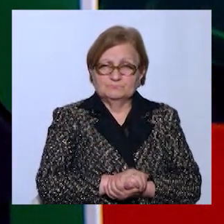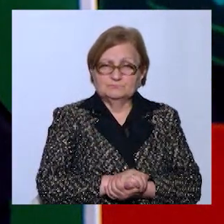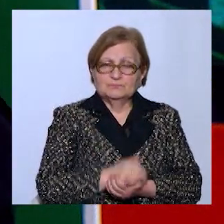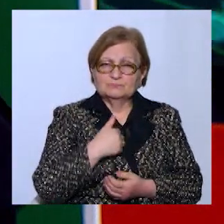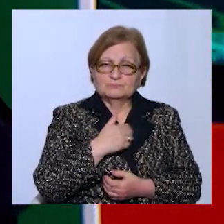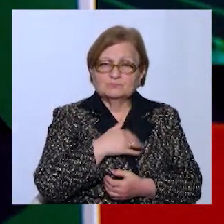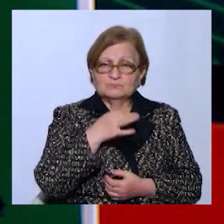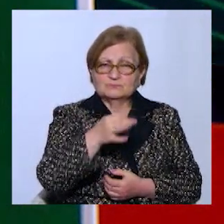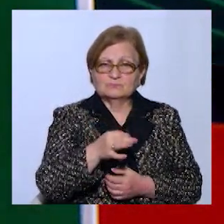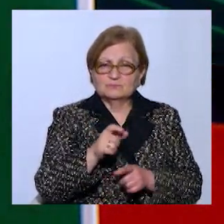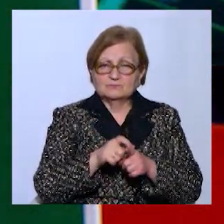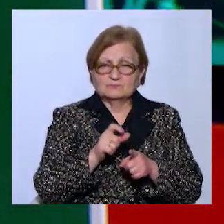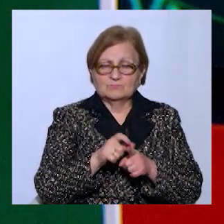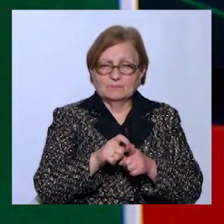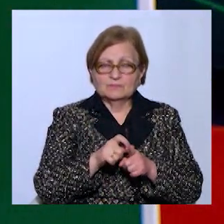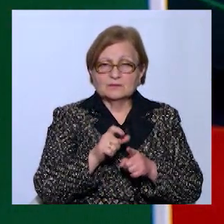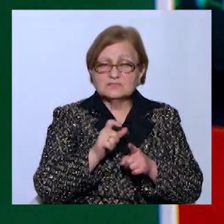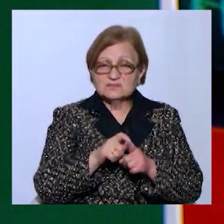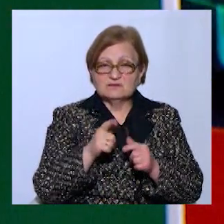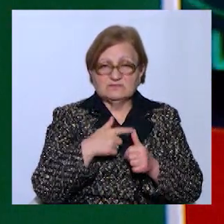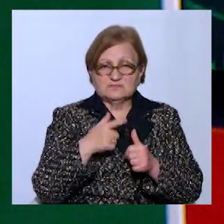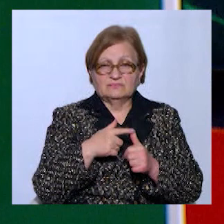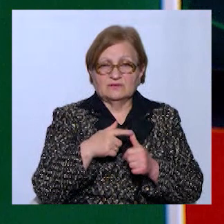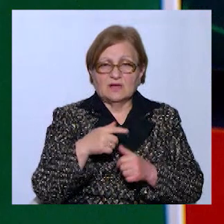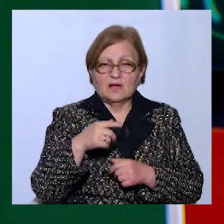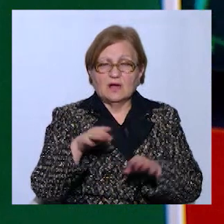მე მინდა რომ თქვა, სიტყვა ტოლდიდი.